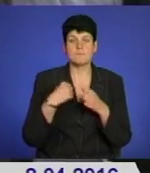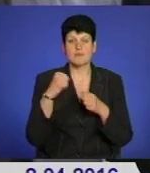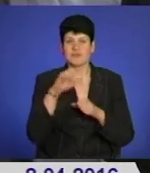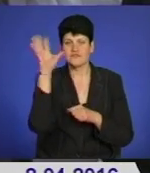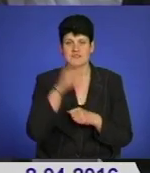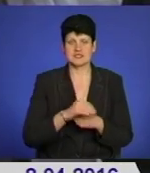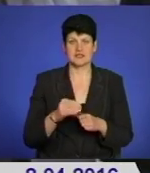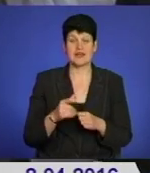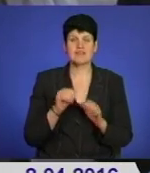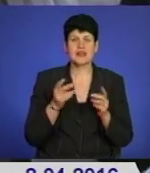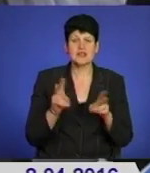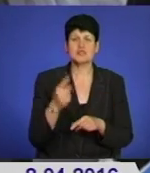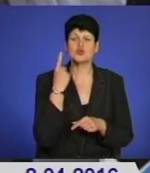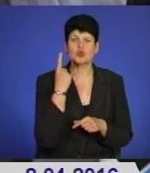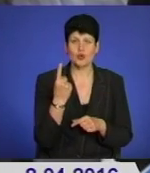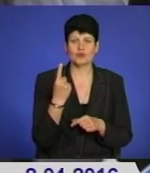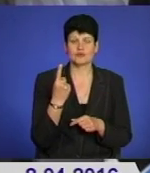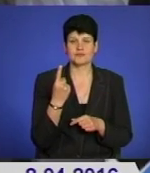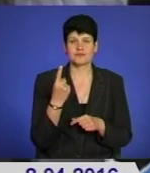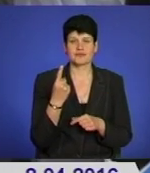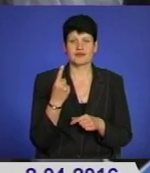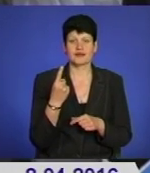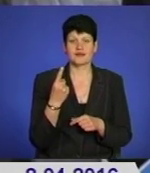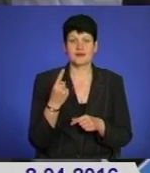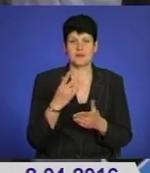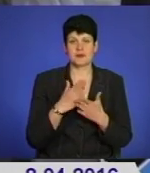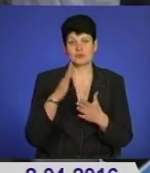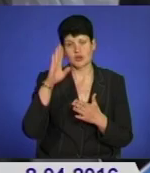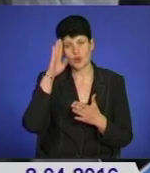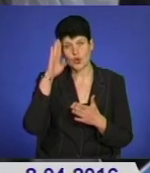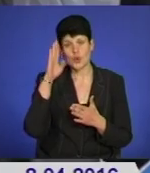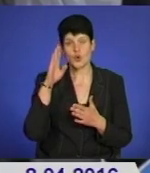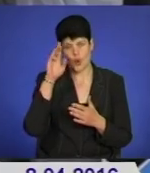якщо ви лишите з одною пішкою, ну не одною пішкою, має бути король, то все одно можна